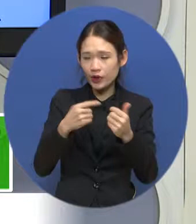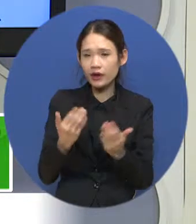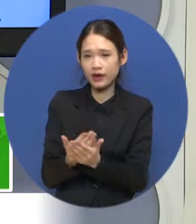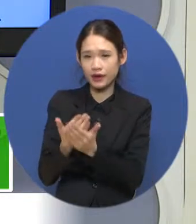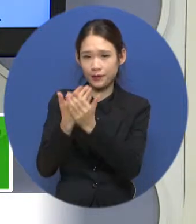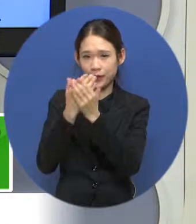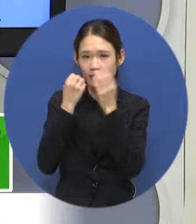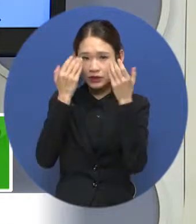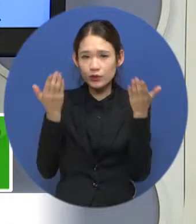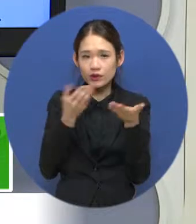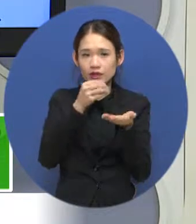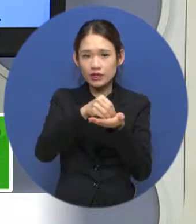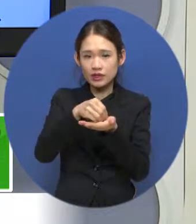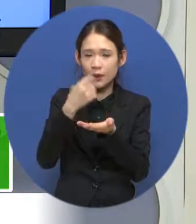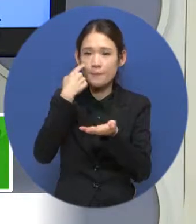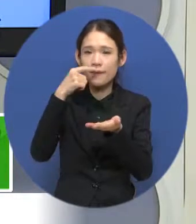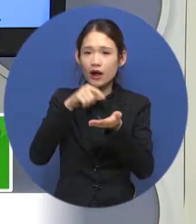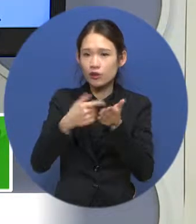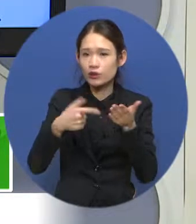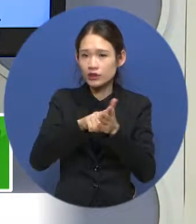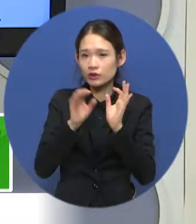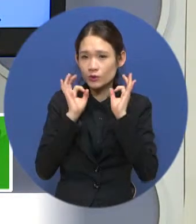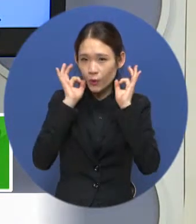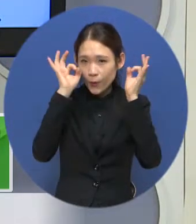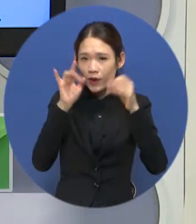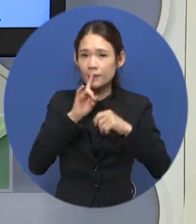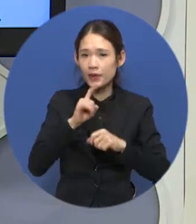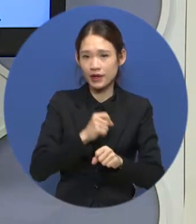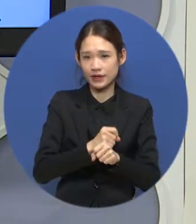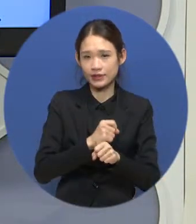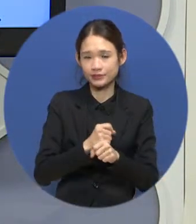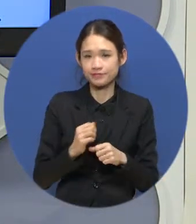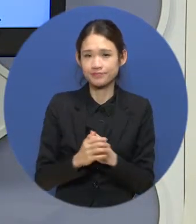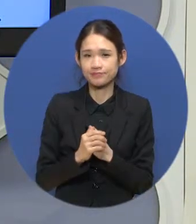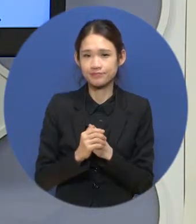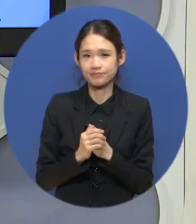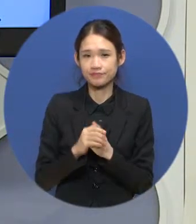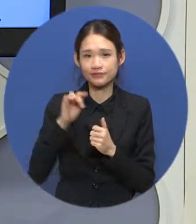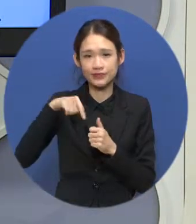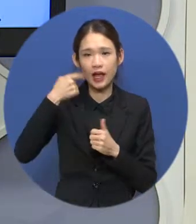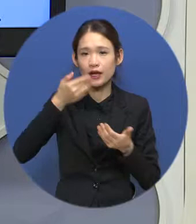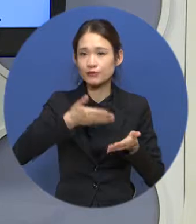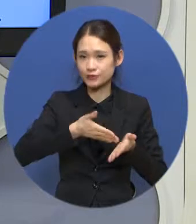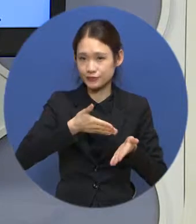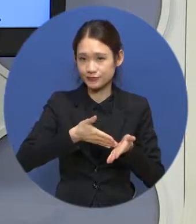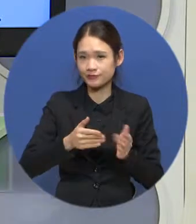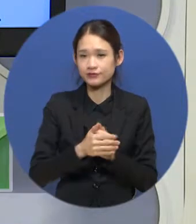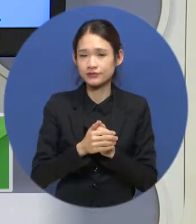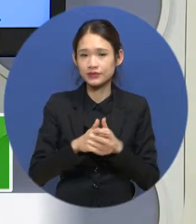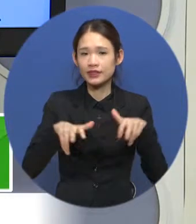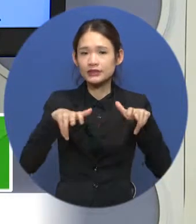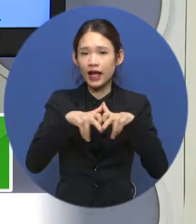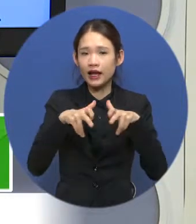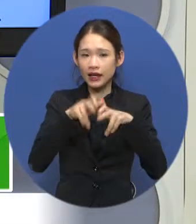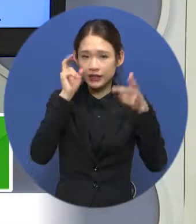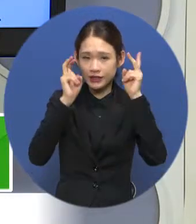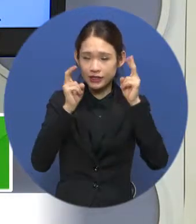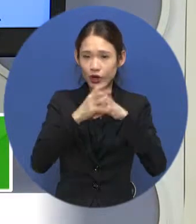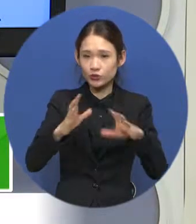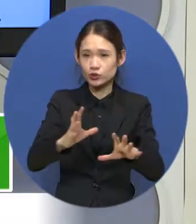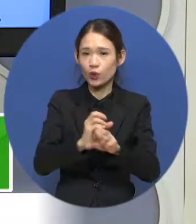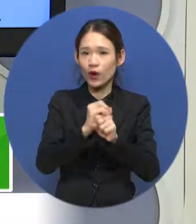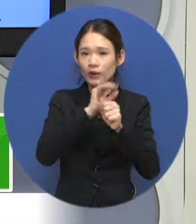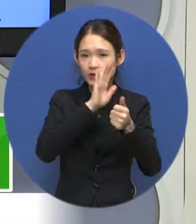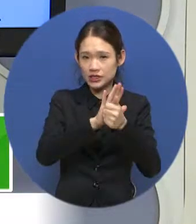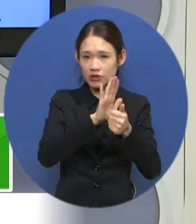새로운 직종을 발굴하기 위해 노력하겠다 고 말했습니다 다음 소식입니다 장애인 기업 종합지원센터 가